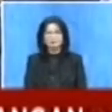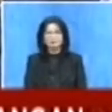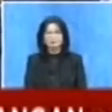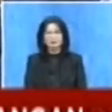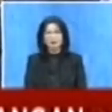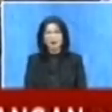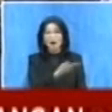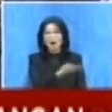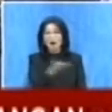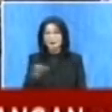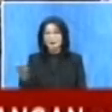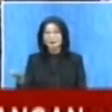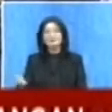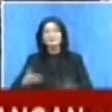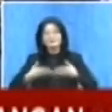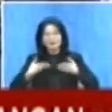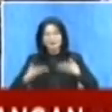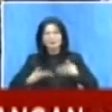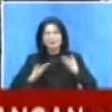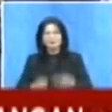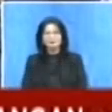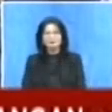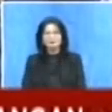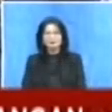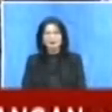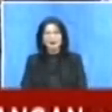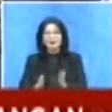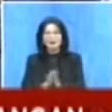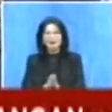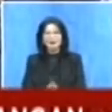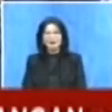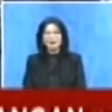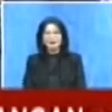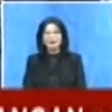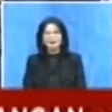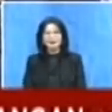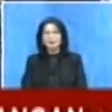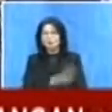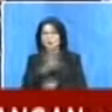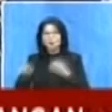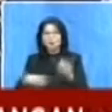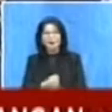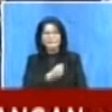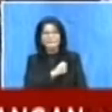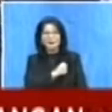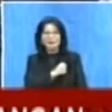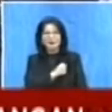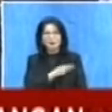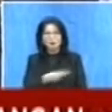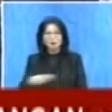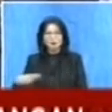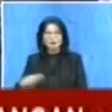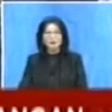hadirin sekalian yang berbahagia, serta saudara-saudara sebangsa dan setanah air.